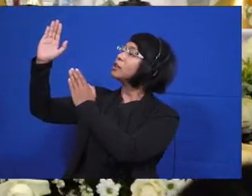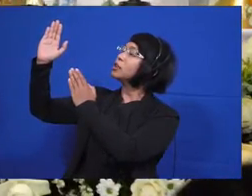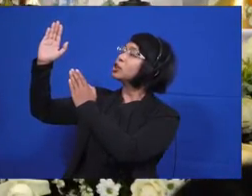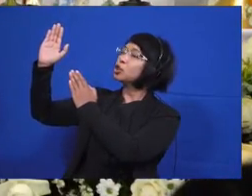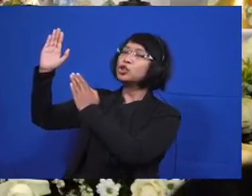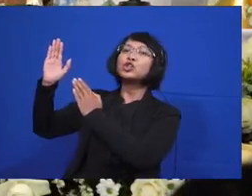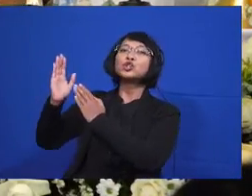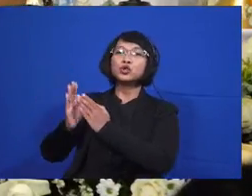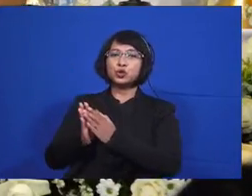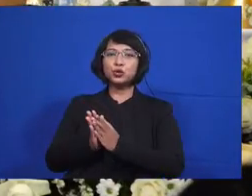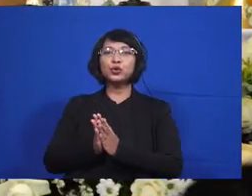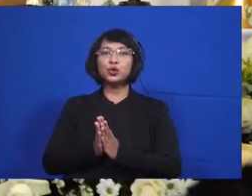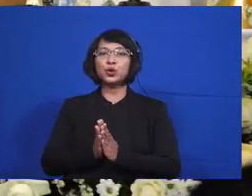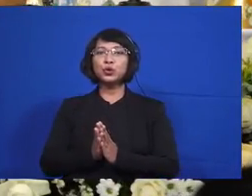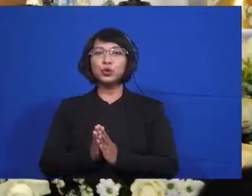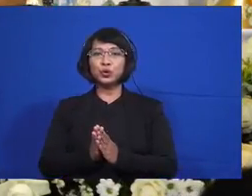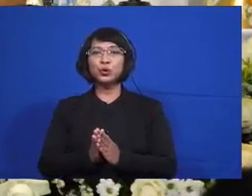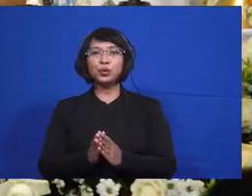Tuhan.